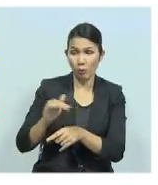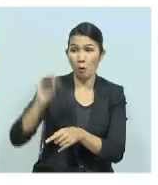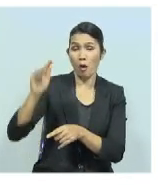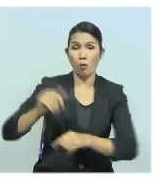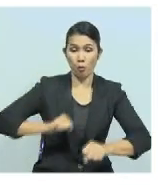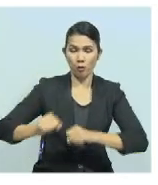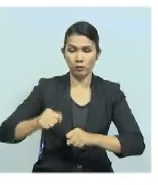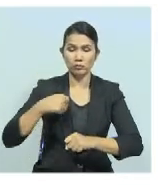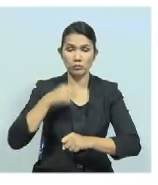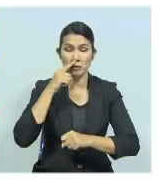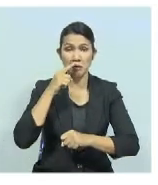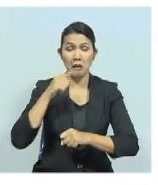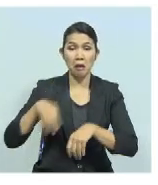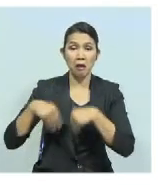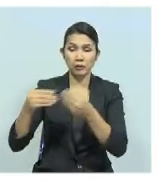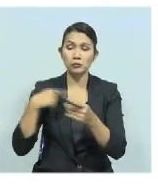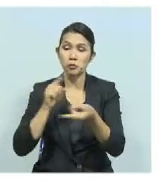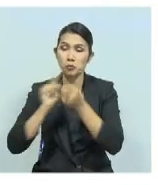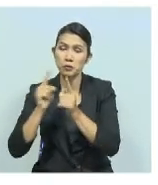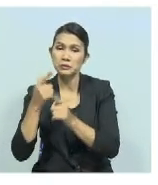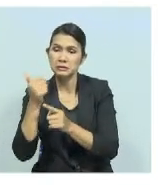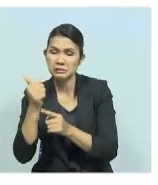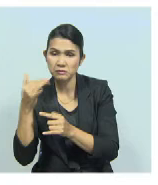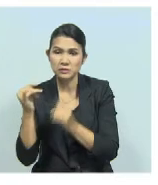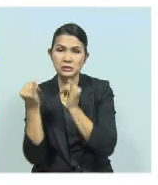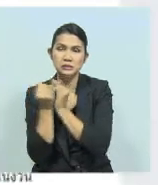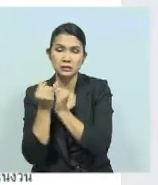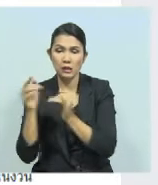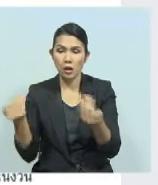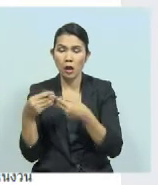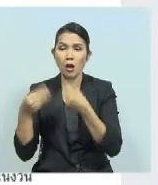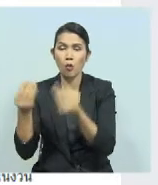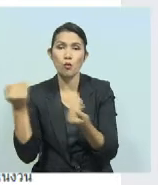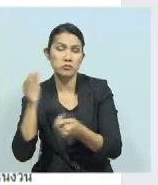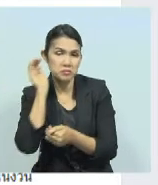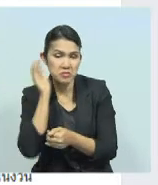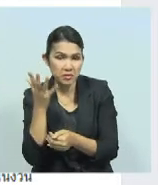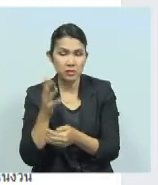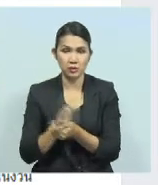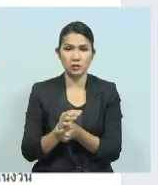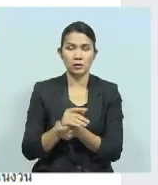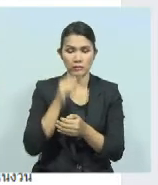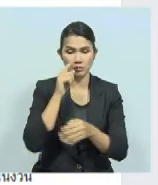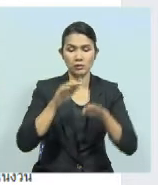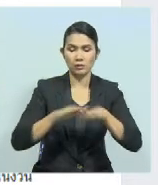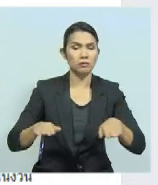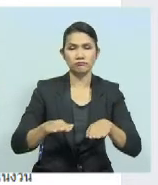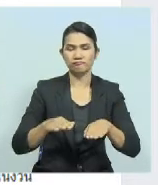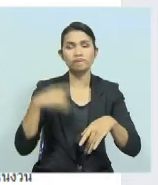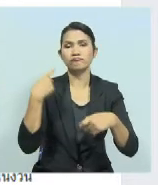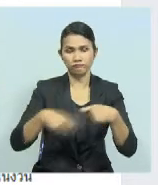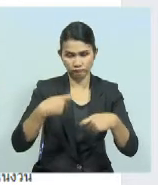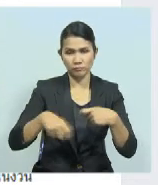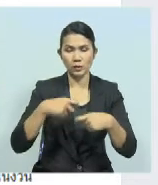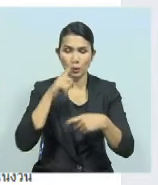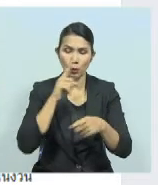ดยที่ไม่ได้สร้างความสัมพันธ์ที่ดีไม่ได้สร้างความไว้ใจเชื่อใจกันที่ดีในวัยเด็กเนี่ยมันก็จะค่อนข้างยาก